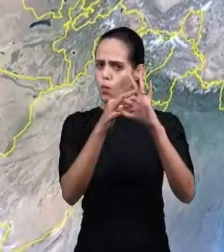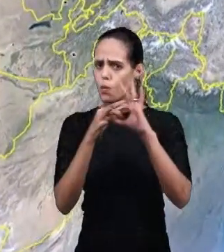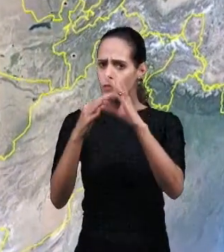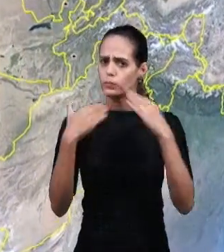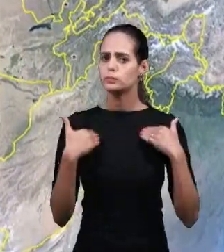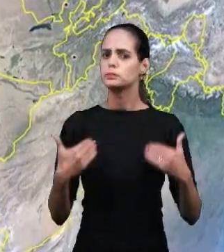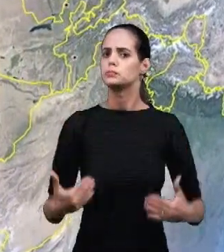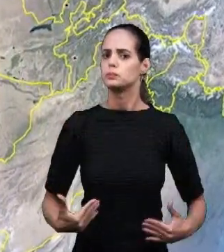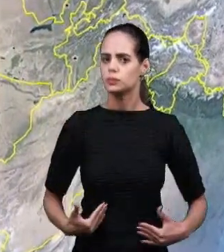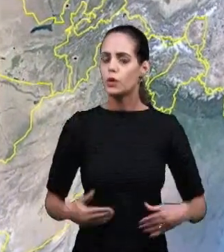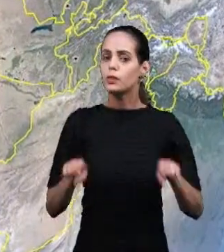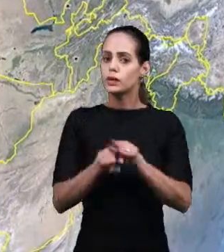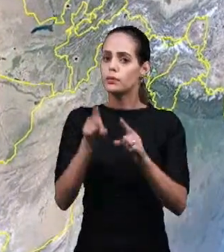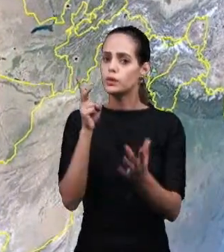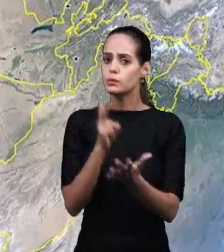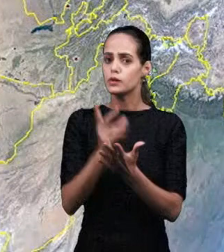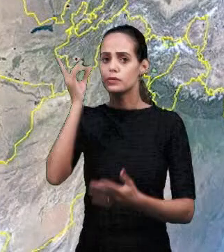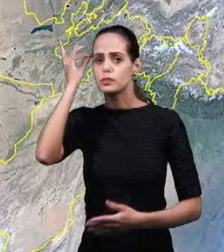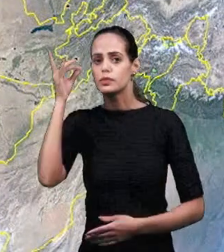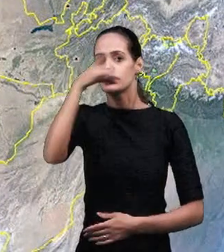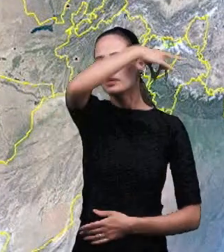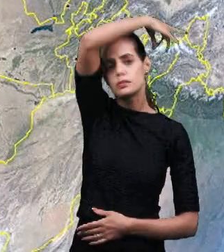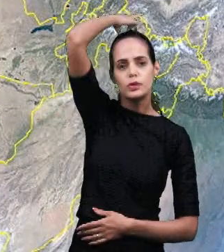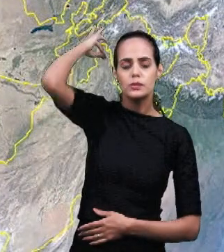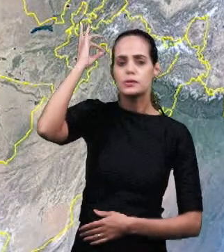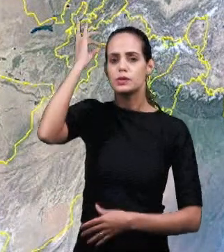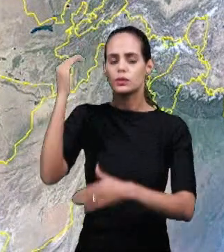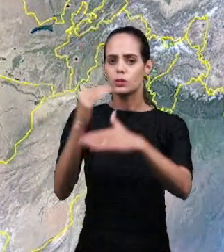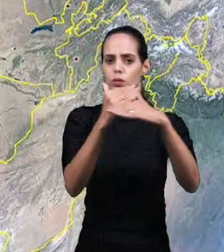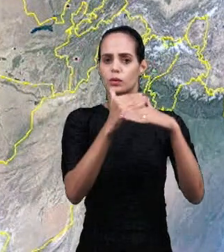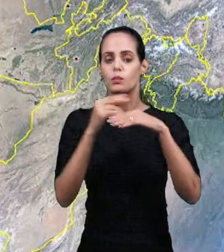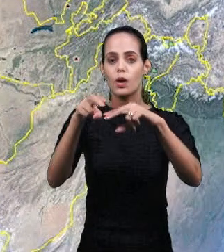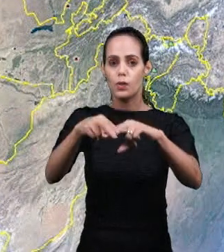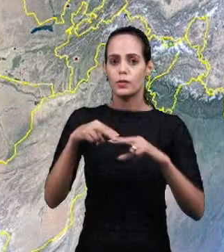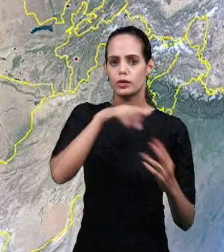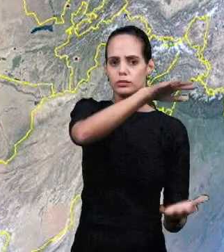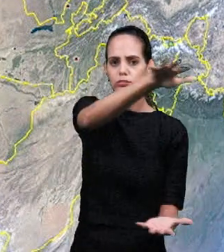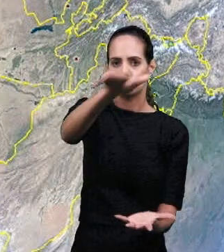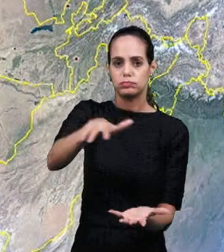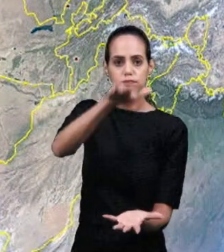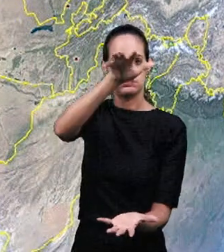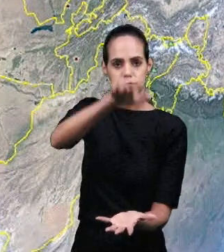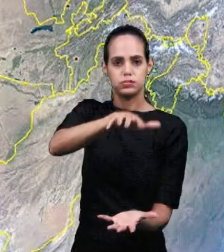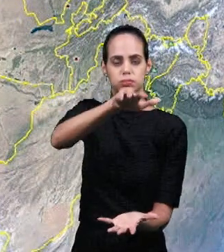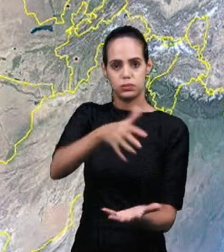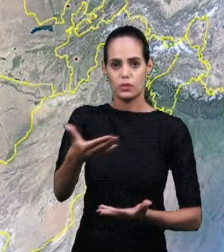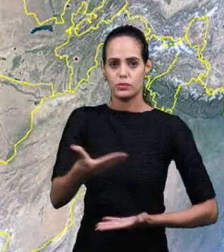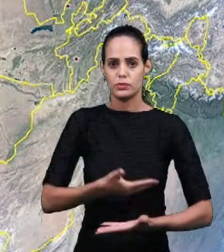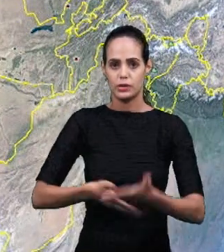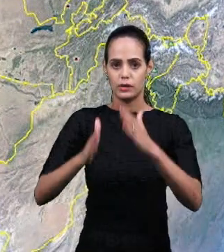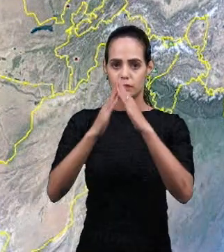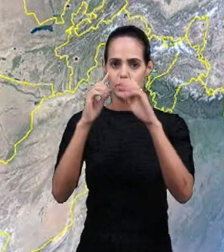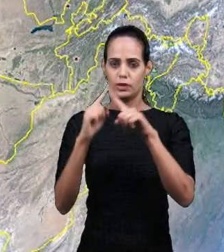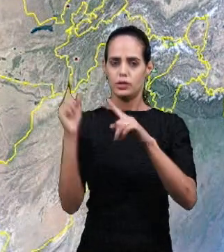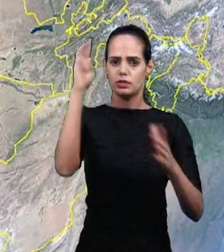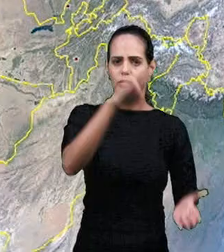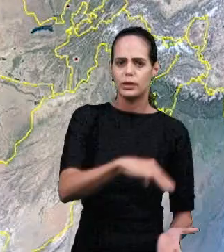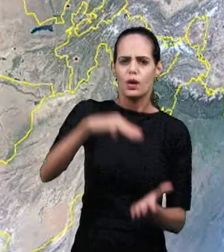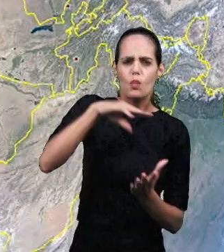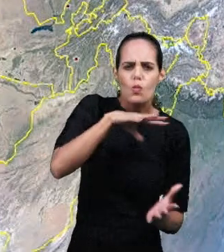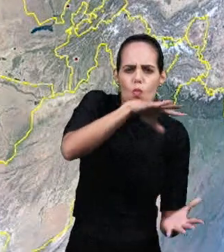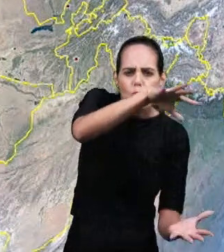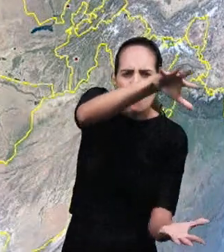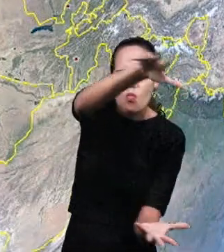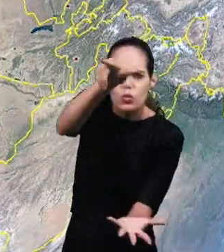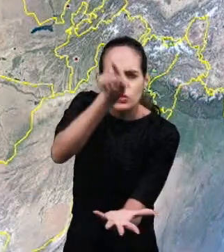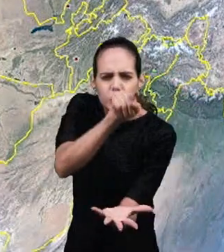même esprit. À travers le système de transmission, les membres de l'Église chrétienne Maranatha de toute la planète vivent